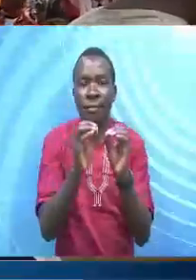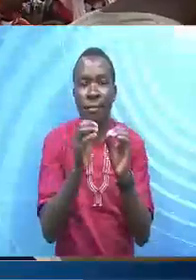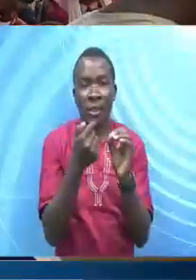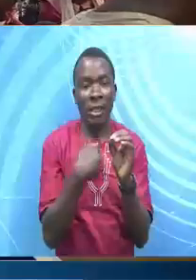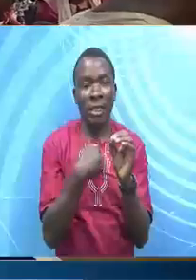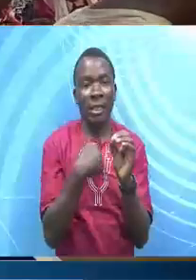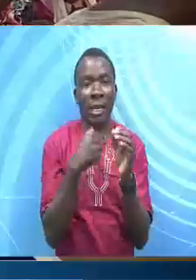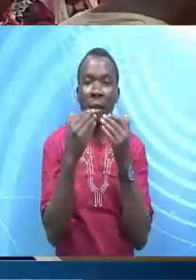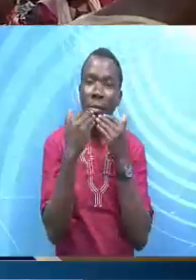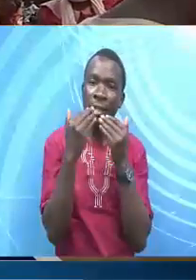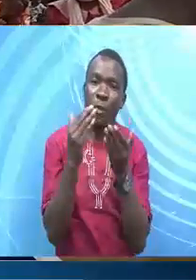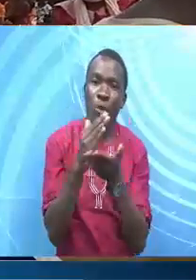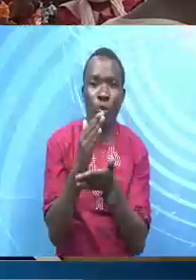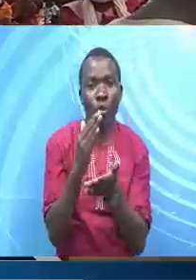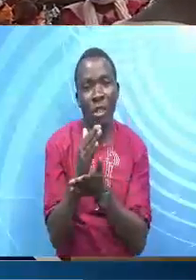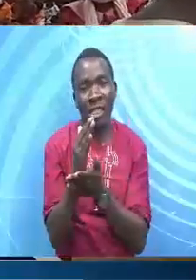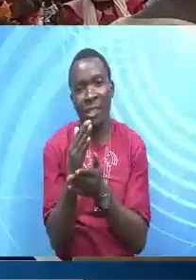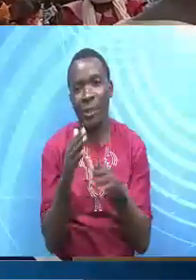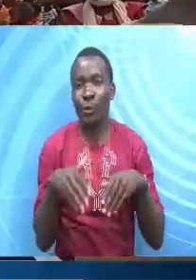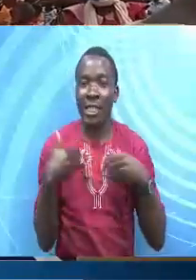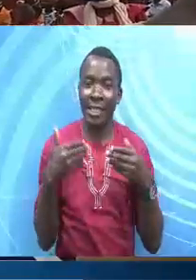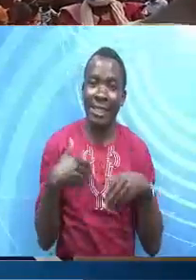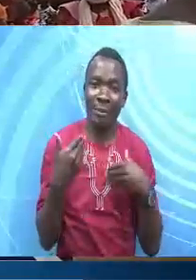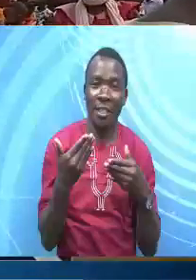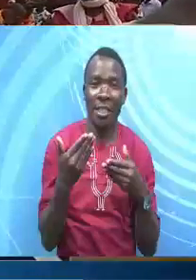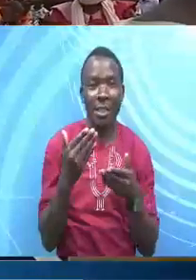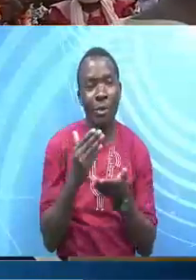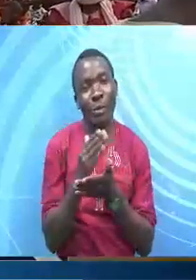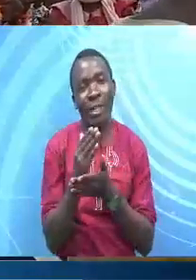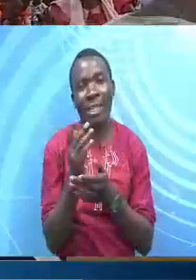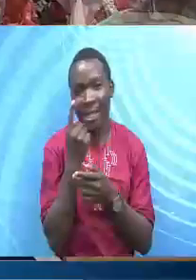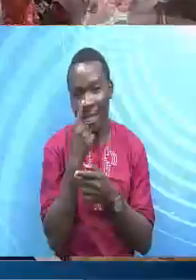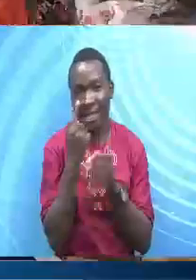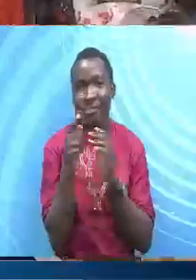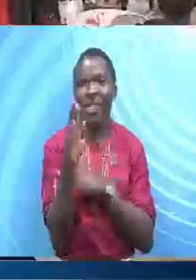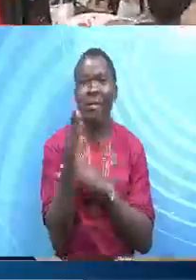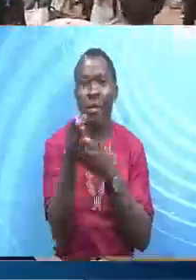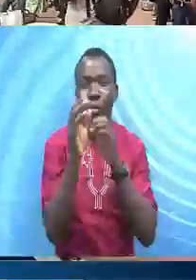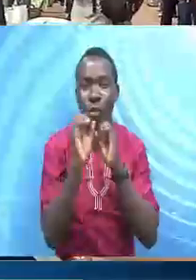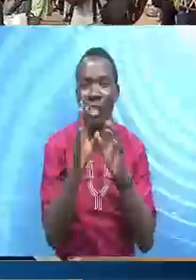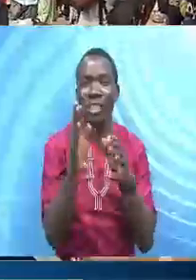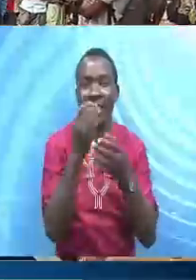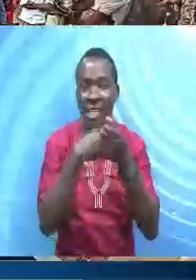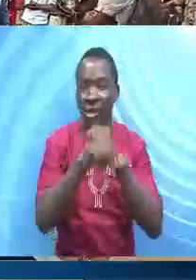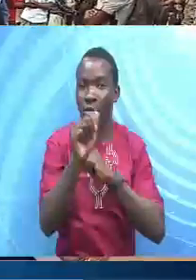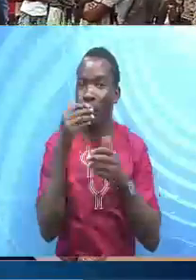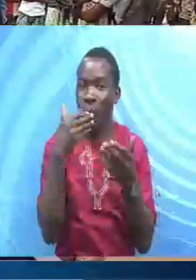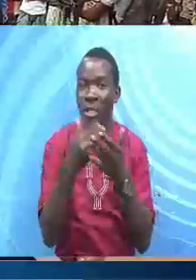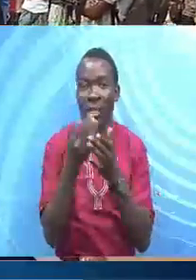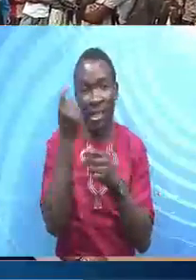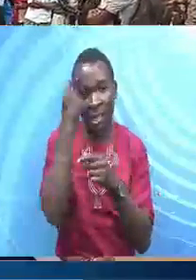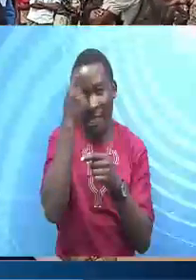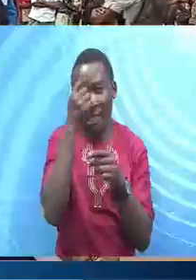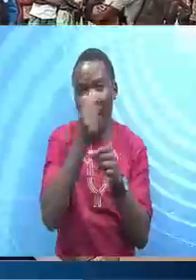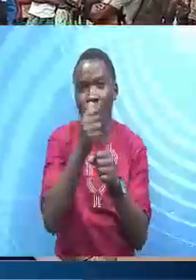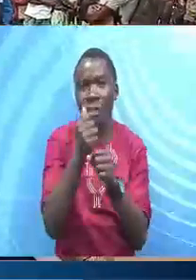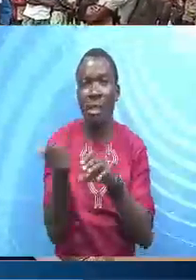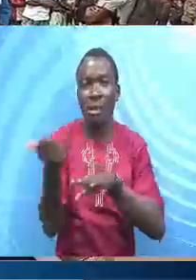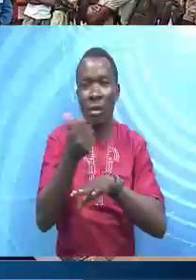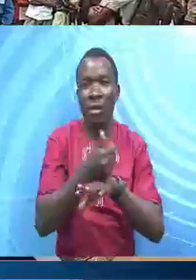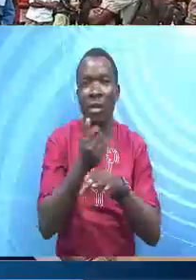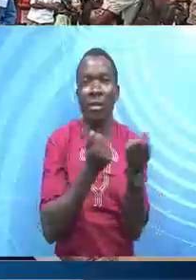ni ukuri nabyo twishimye ni ukuri kandi Imana ibahe umugisha. Igikorwa cyiza Leta yakoze yo gushyiraho